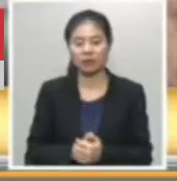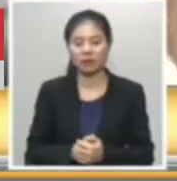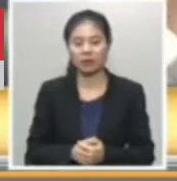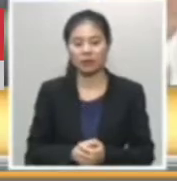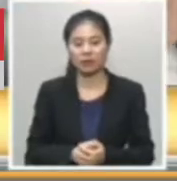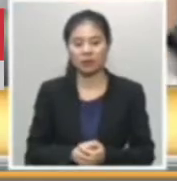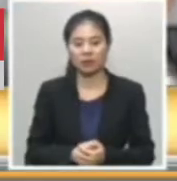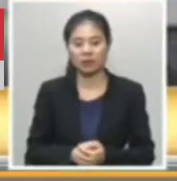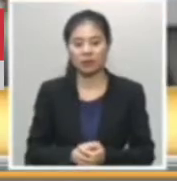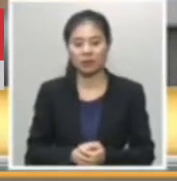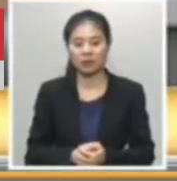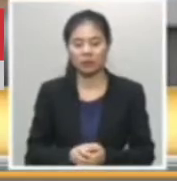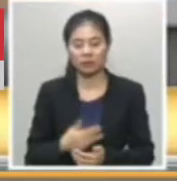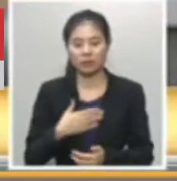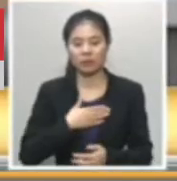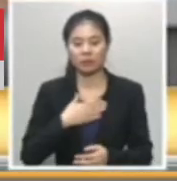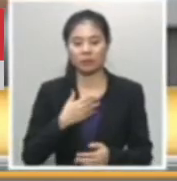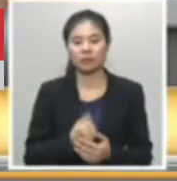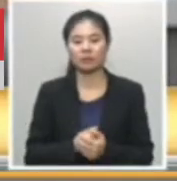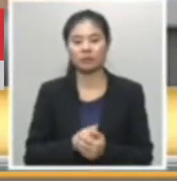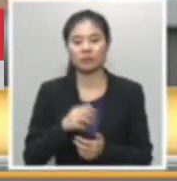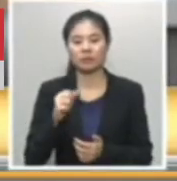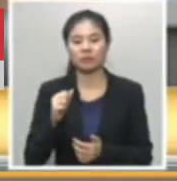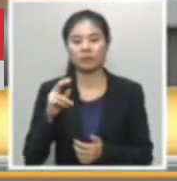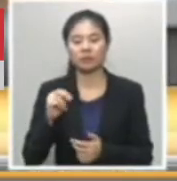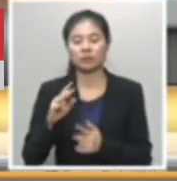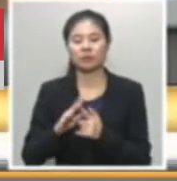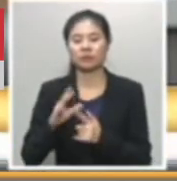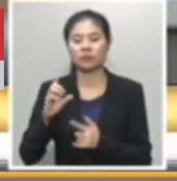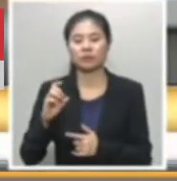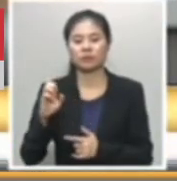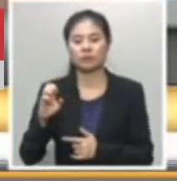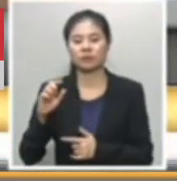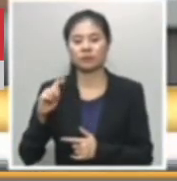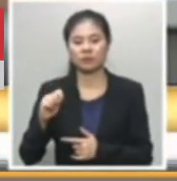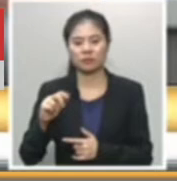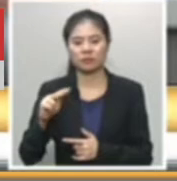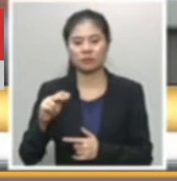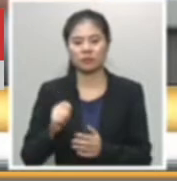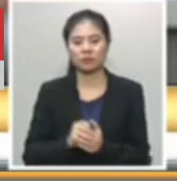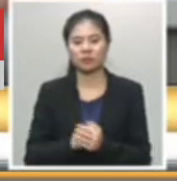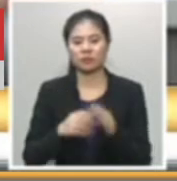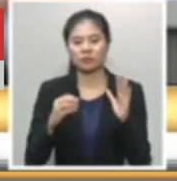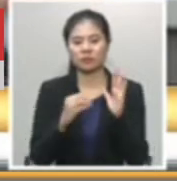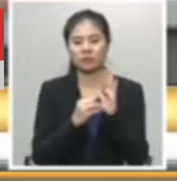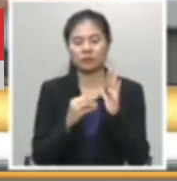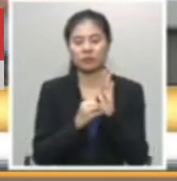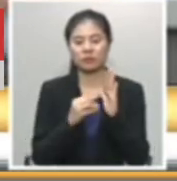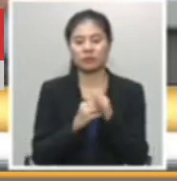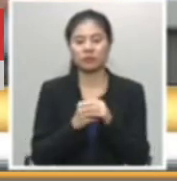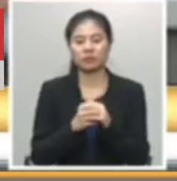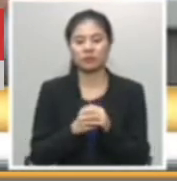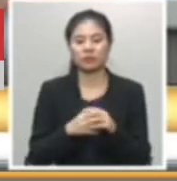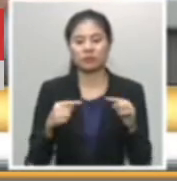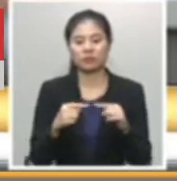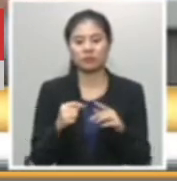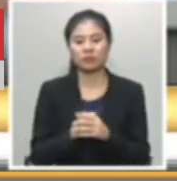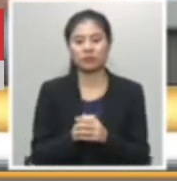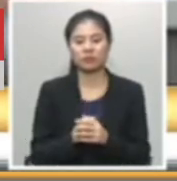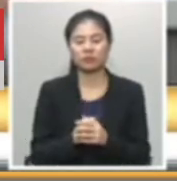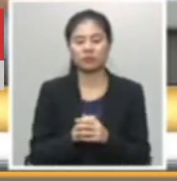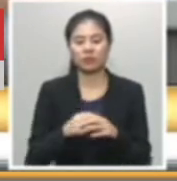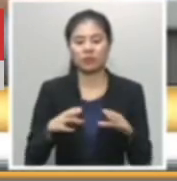ผมนาวาอากาศเอกอนุดิษฐ์นาคอนทัพสมาชิกสภาผู้แทนราษฎรกรุงเทพมหานครเขตสายไหมจากพรรคเพื่อไ